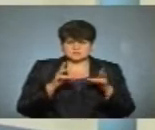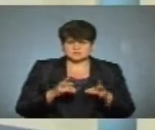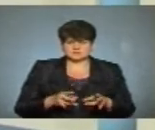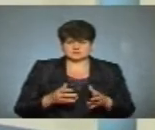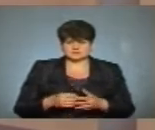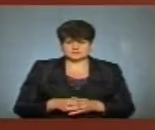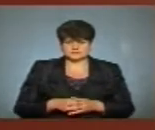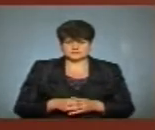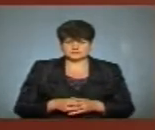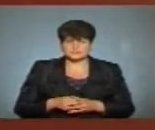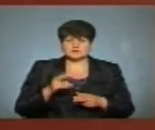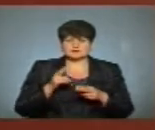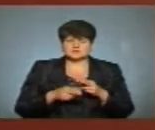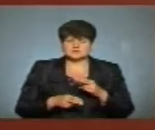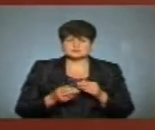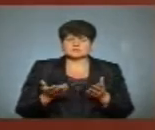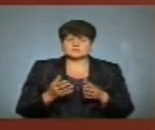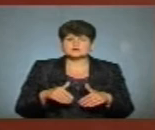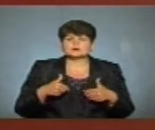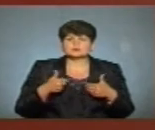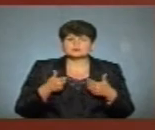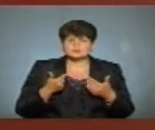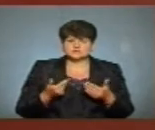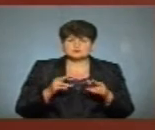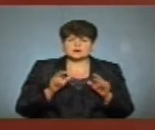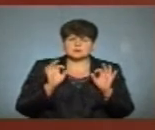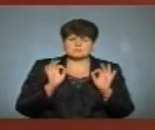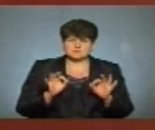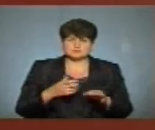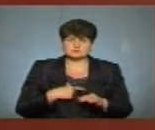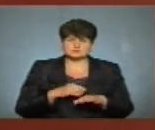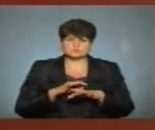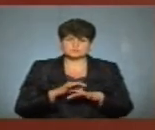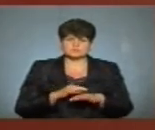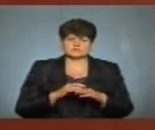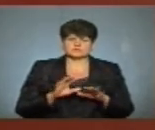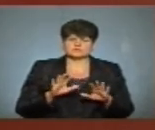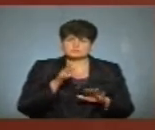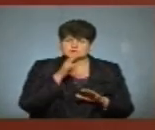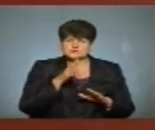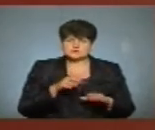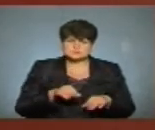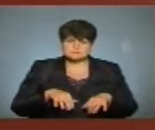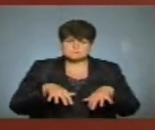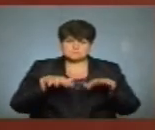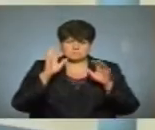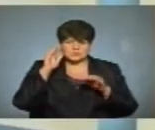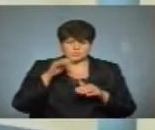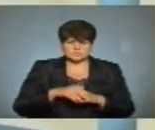стихії. І на завершення нашого ефіру, які рекомендації, як правильно діяти під час негоди, під час підтоплення,